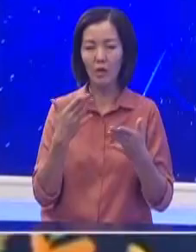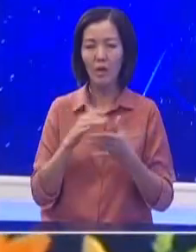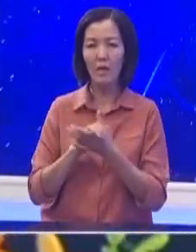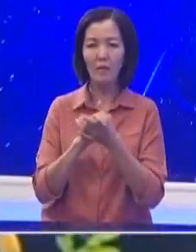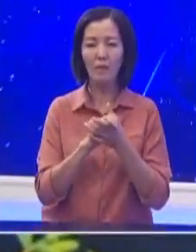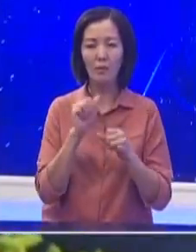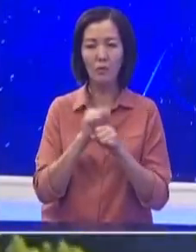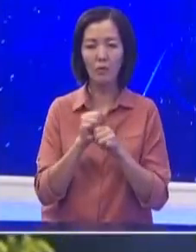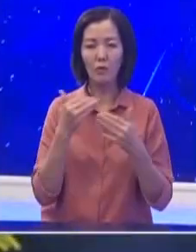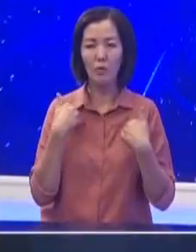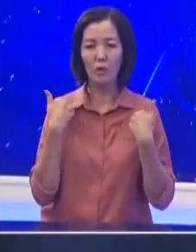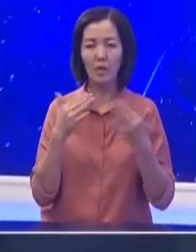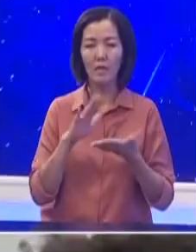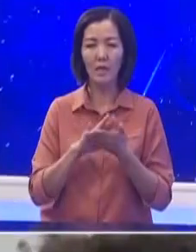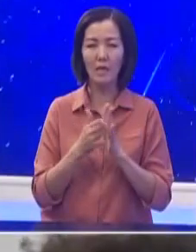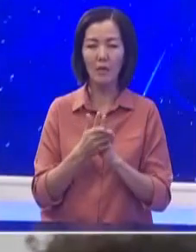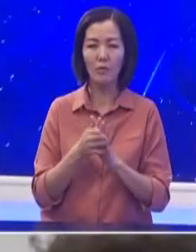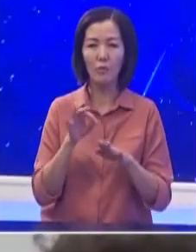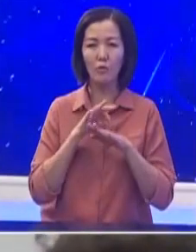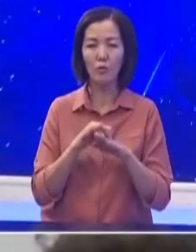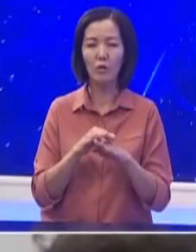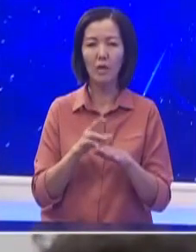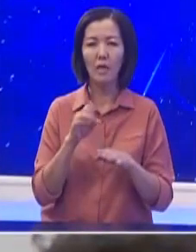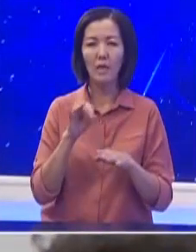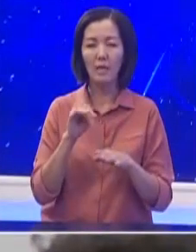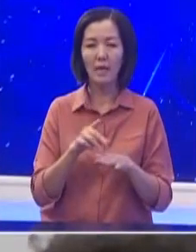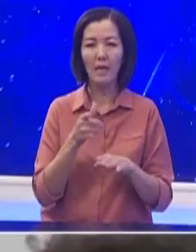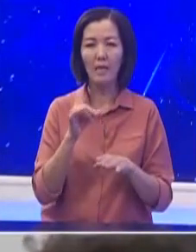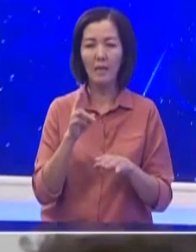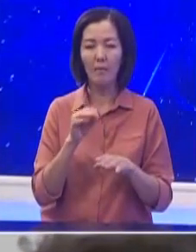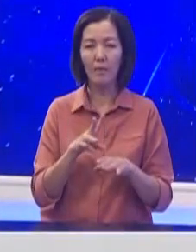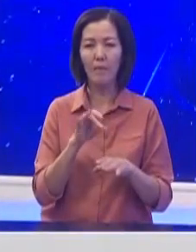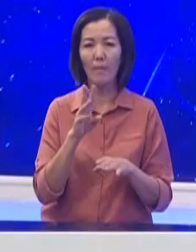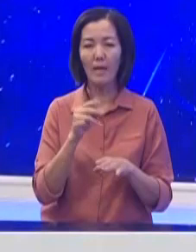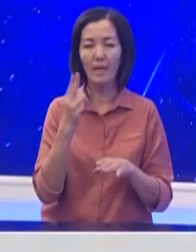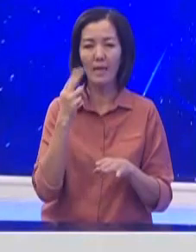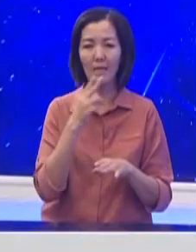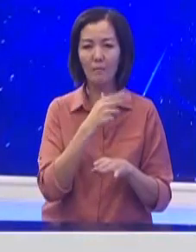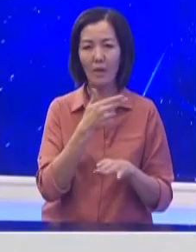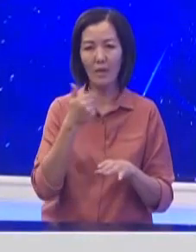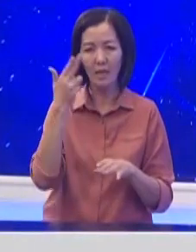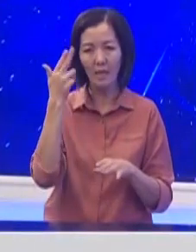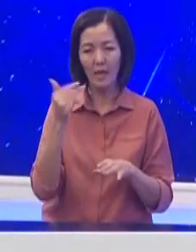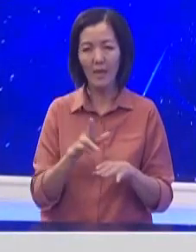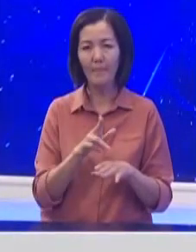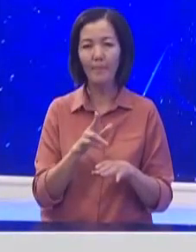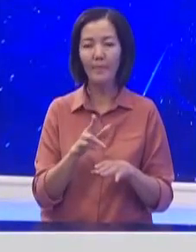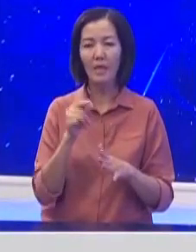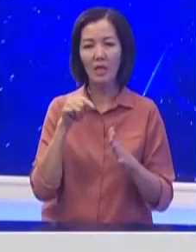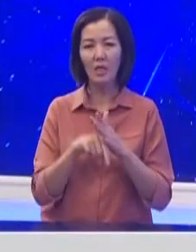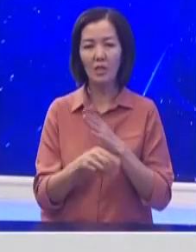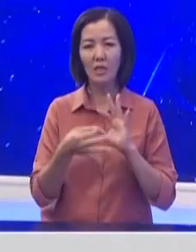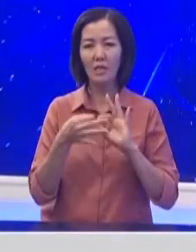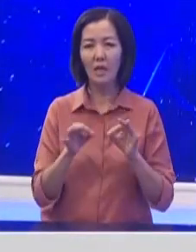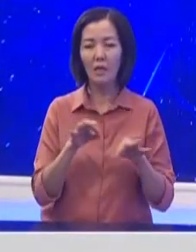шақырды. Венециядағы келіссөздер барысында Италия, Кипр, Греция, Мальта және Испанияның ішкі істер министрлері Брюссельден нақты және